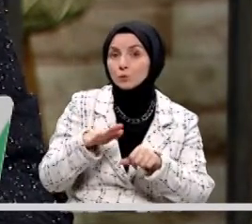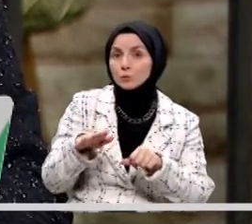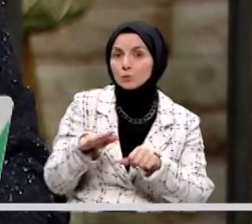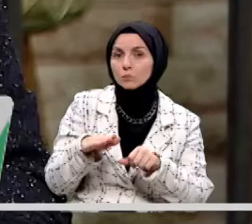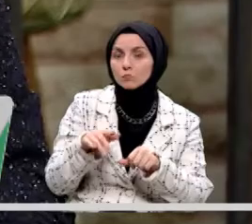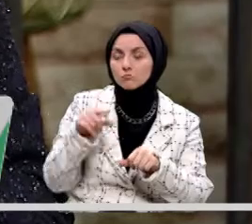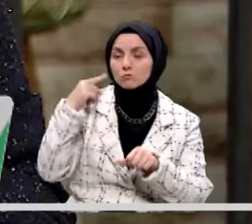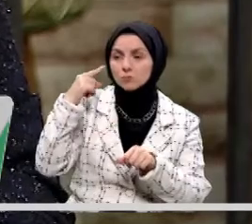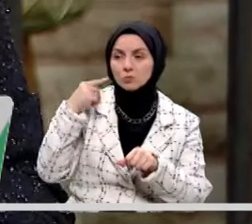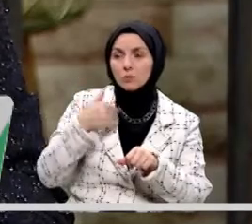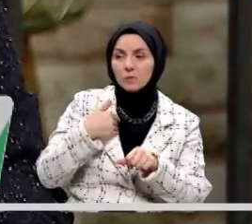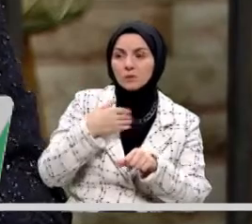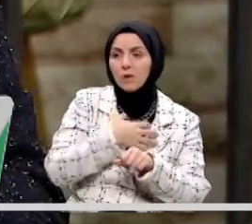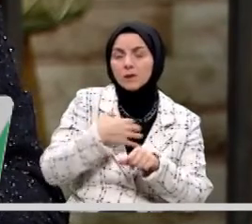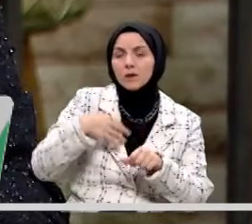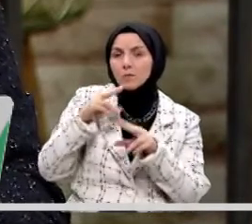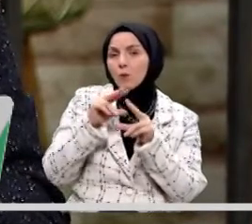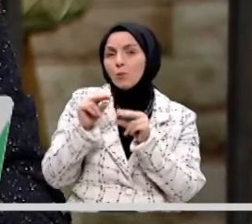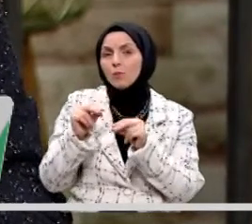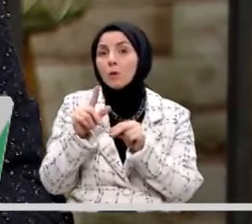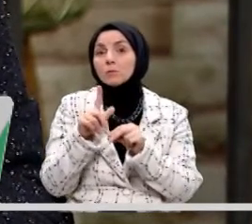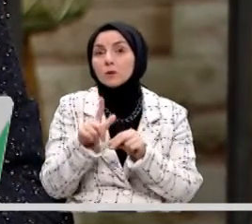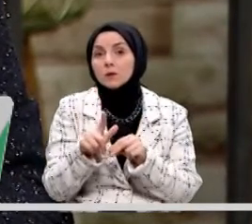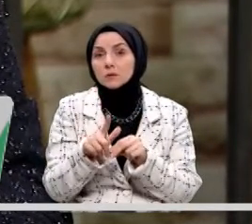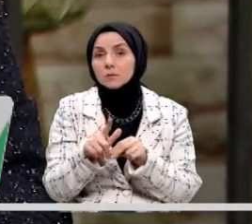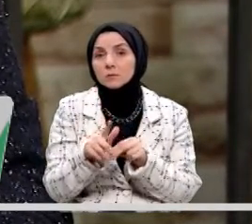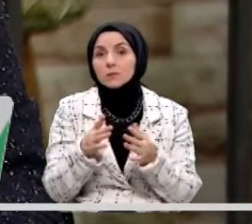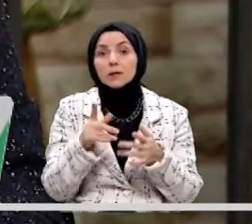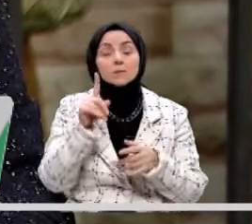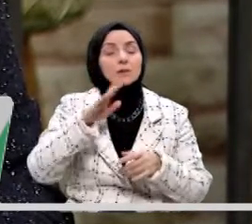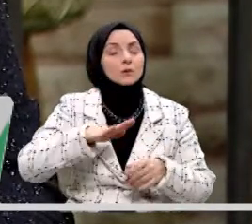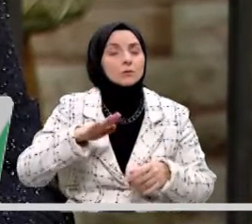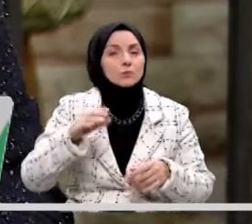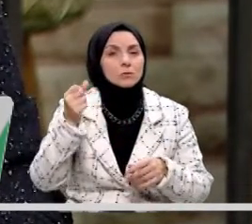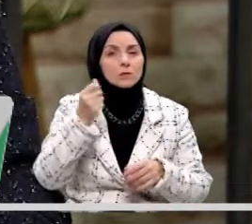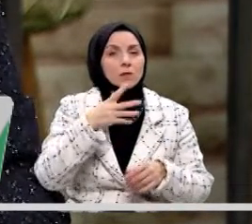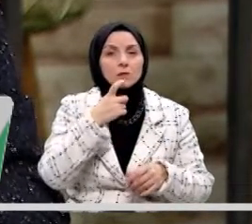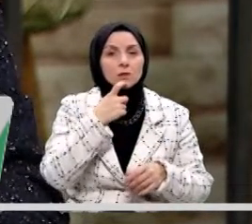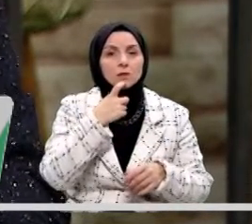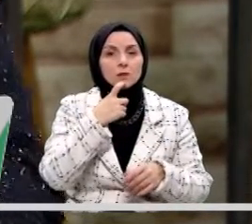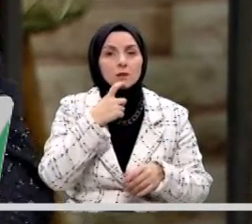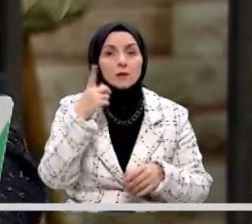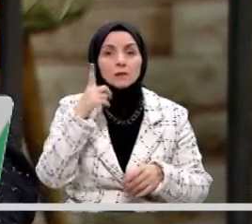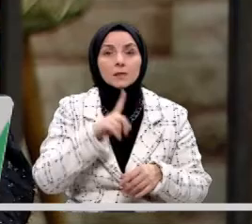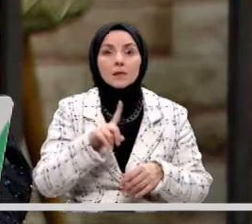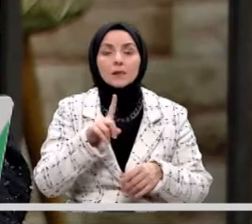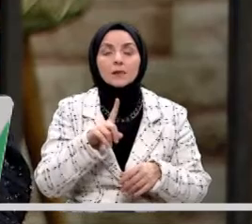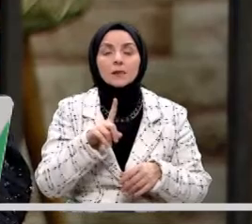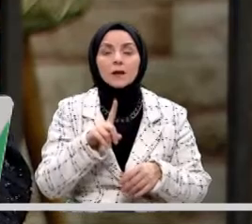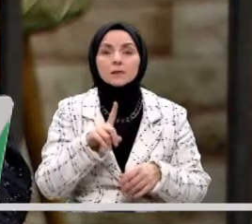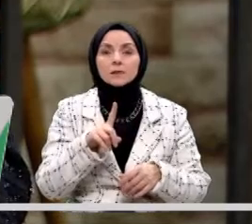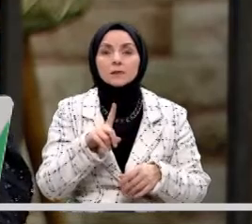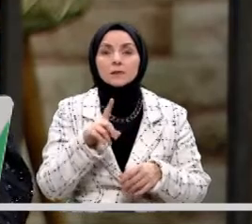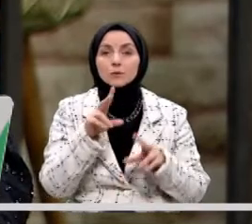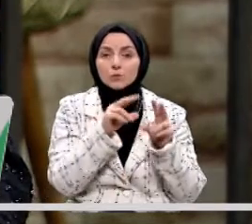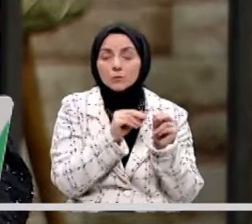bunu yapamam bir çocuğun kaç yaşında tek başına bir odada uyuyamaz 6 aya kadar bir yaşına